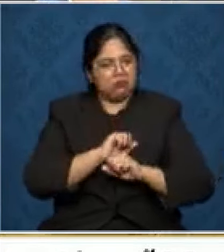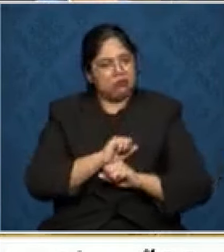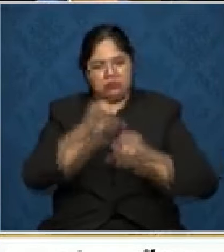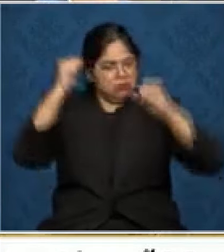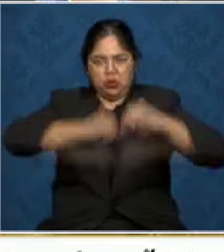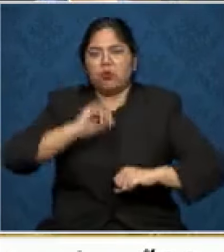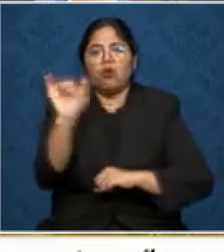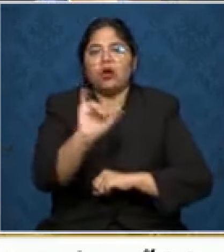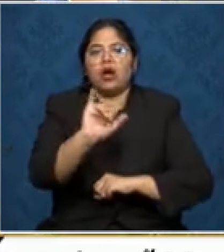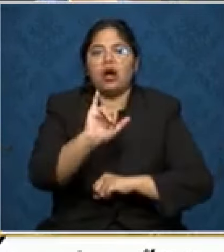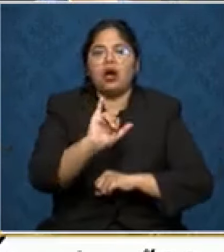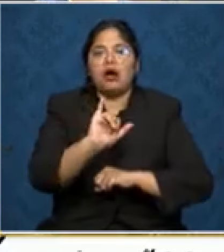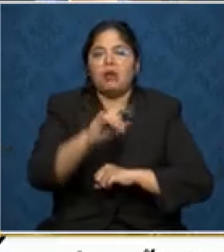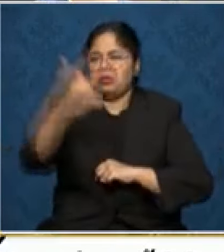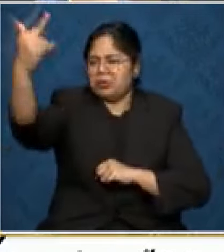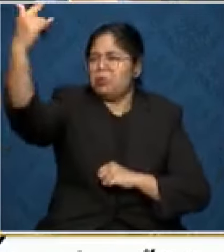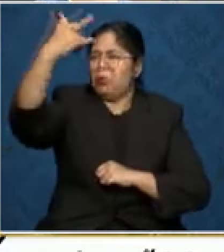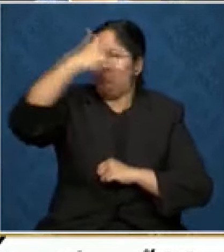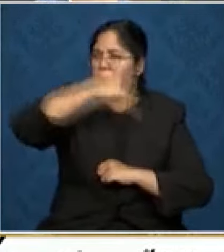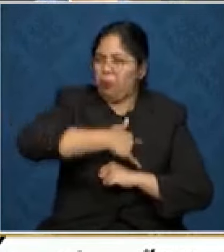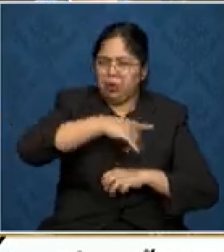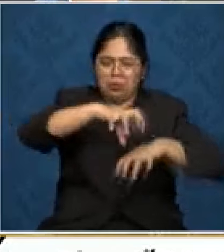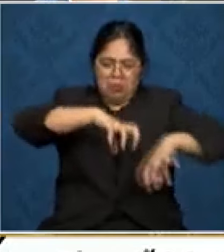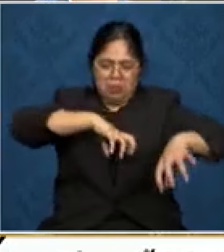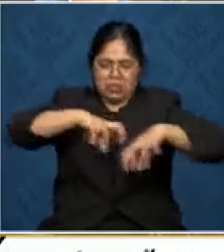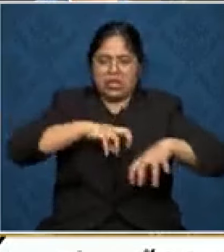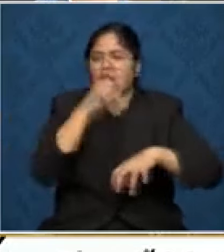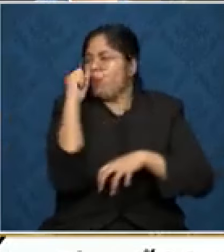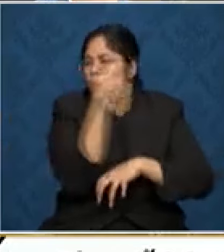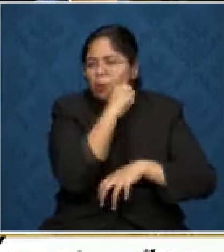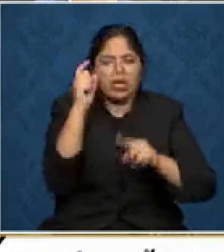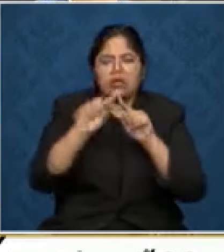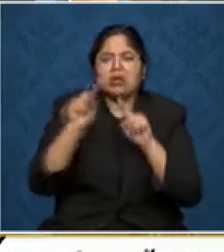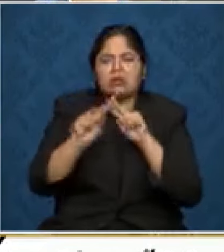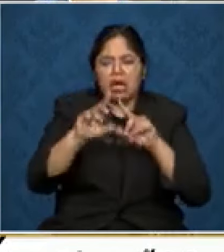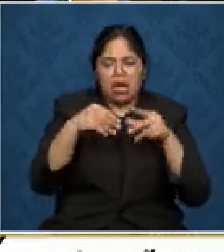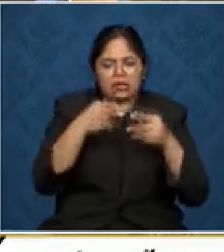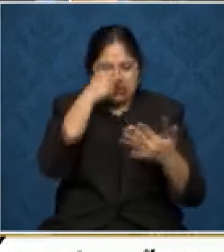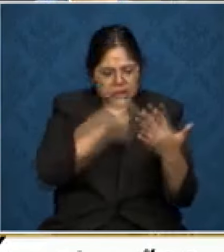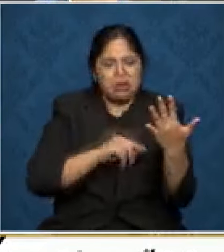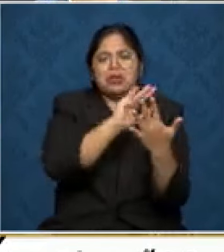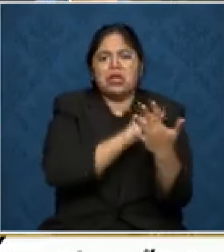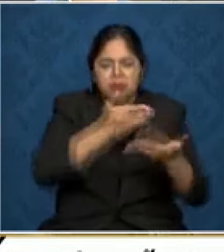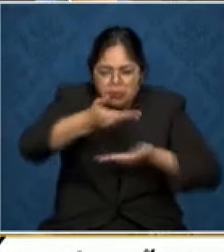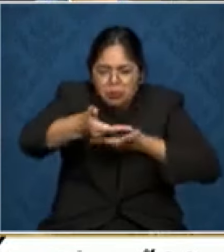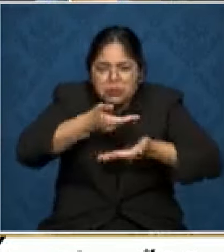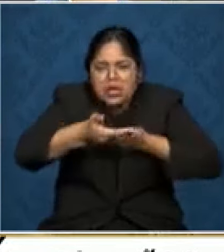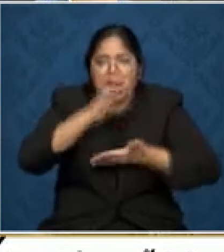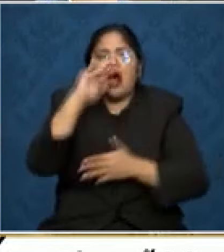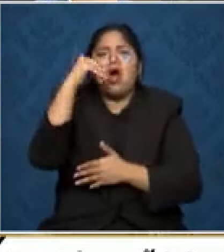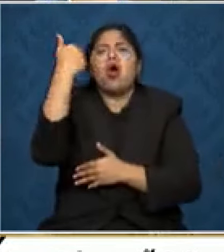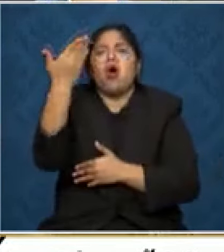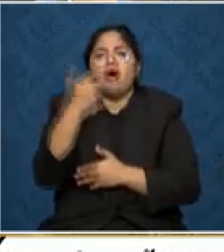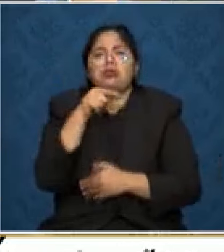นี้ว่าจะมาจัดที่เมืองไทยและยังมีอะไรที่ต้องพิจารณาอีกมากนั่นแปลว่าเขาพูด